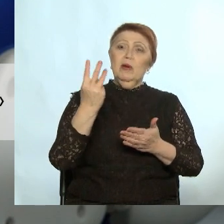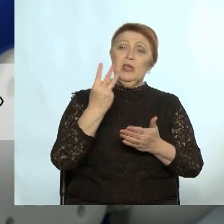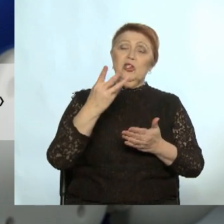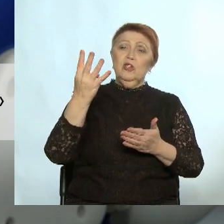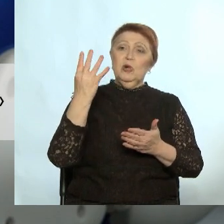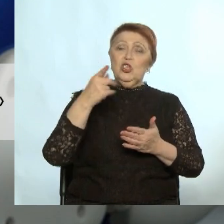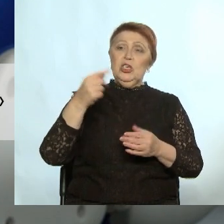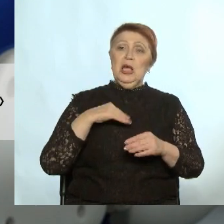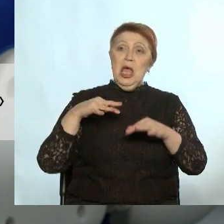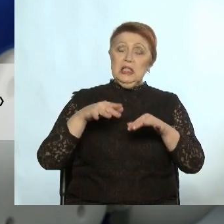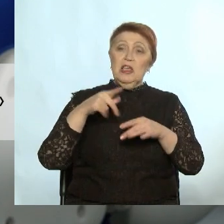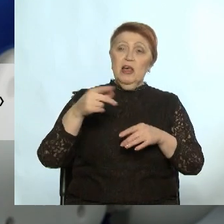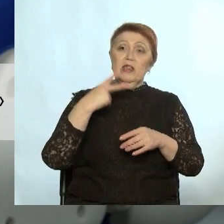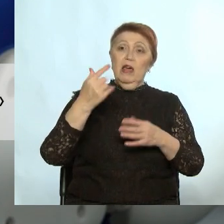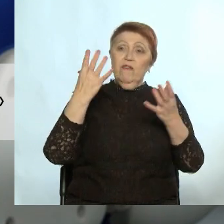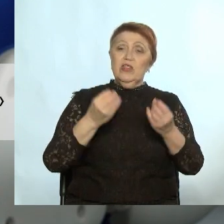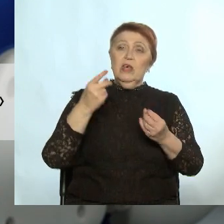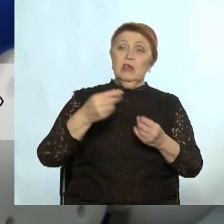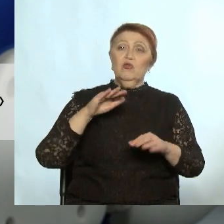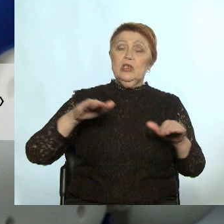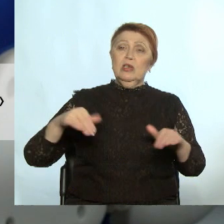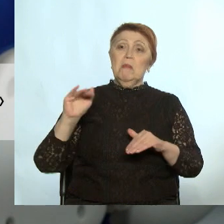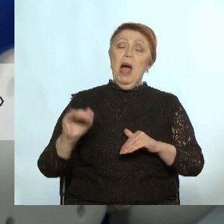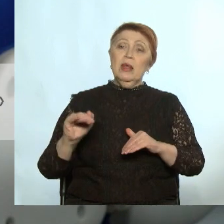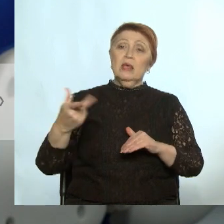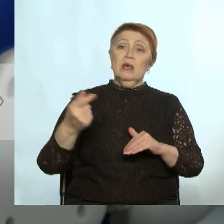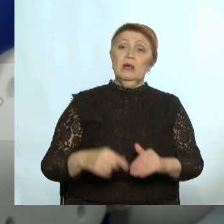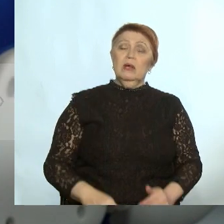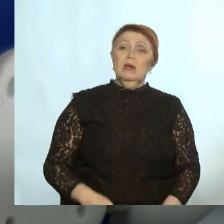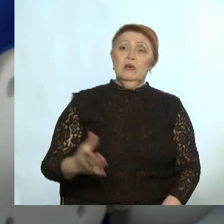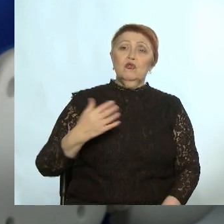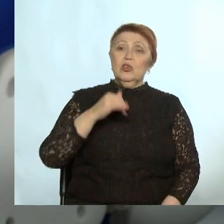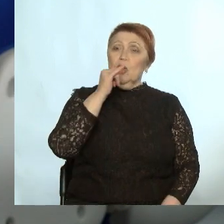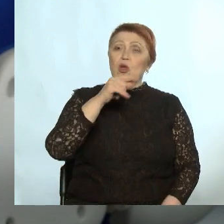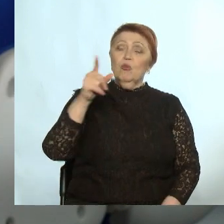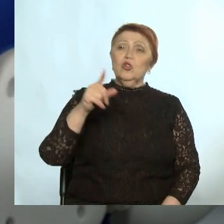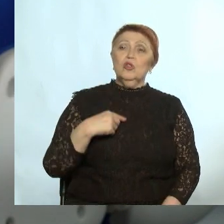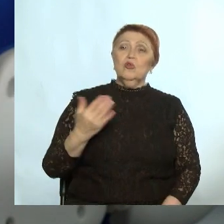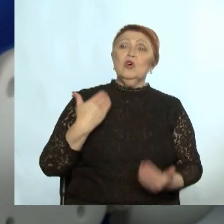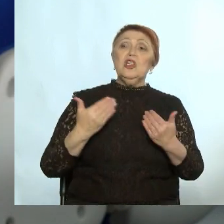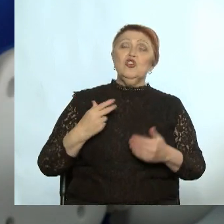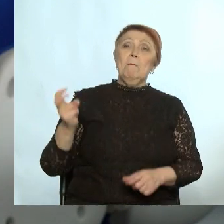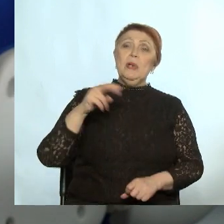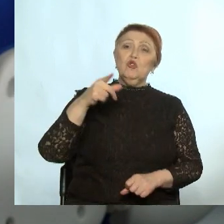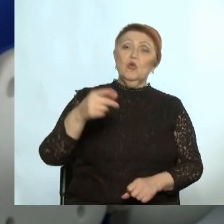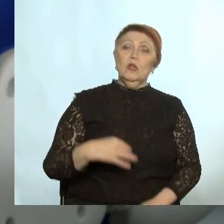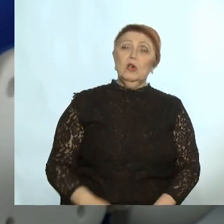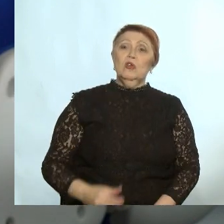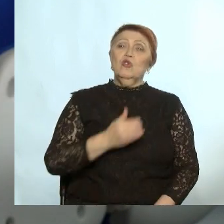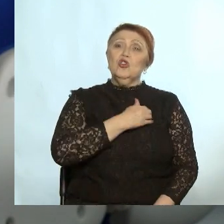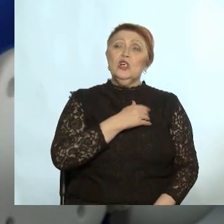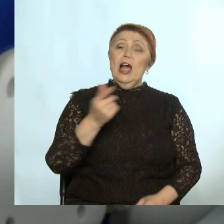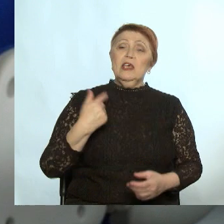день идет. И детишки маленькие, то есть он еще, может, сильно не сознает, для чего он сюда пришел. Да? Это желание, может быть,